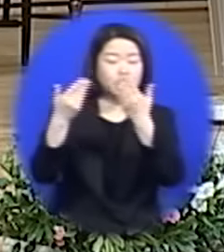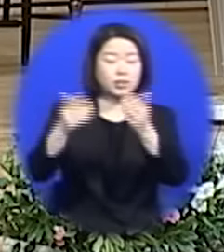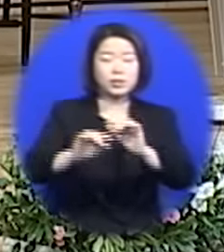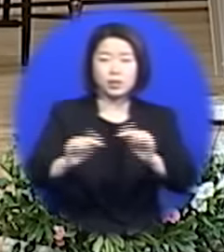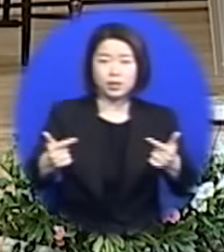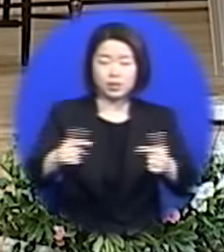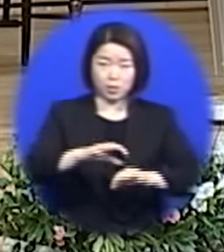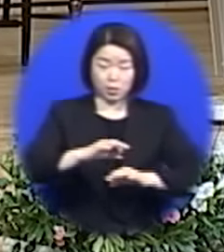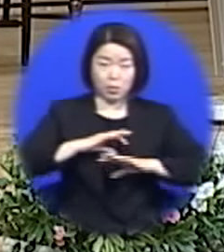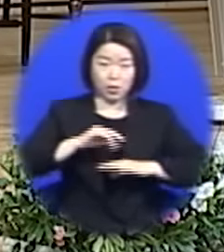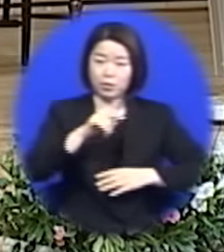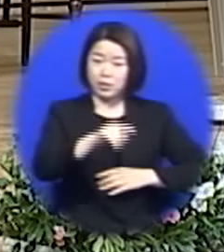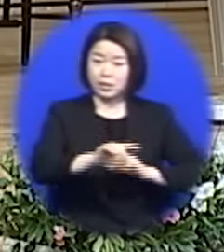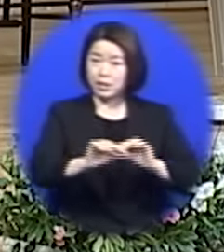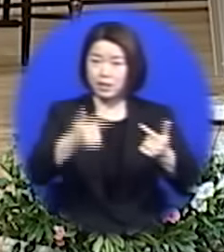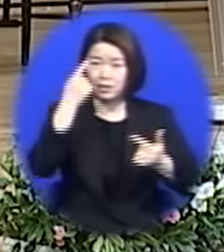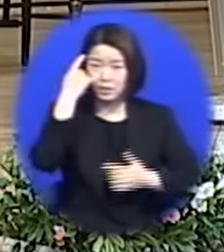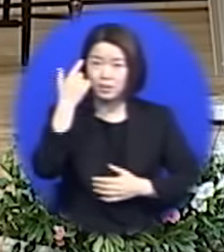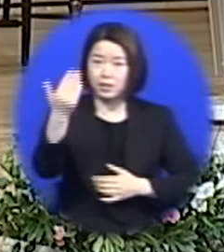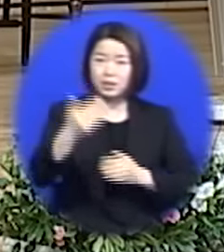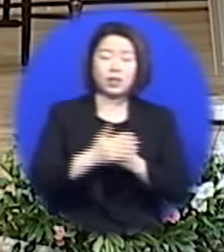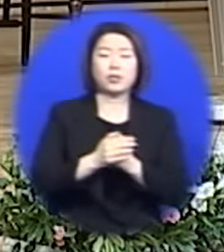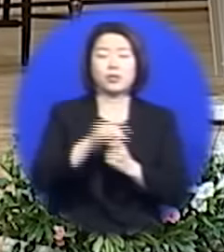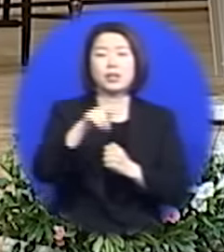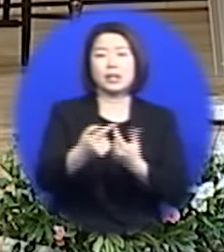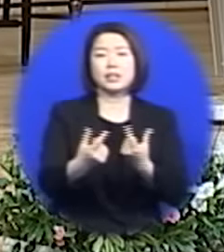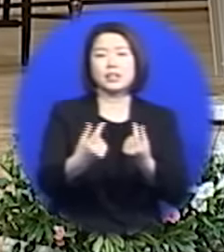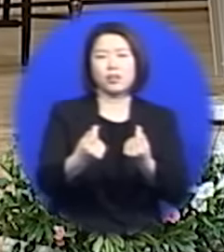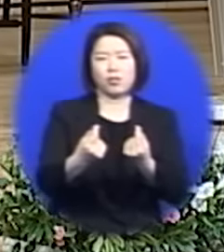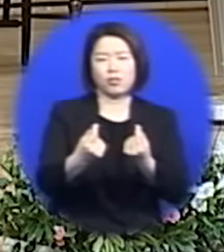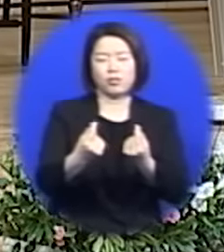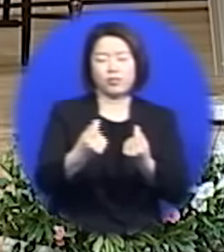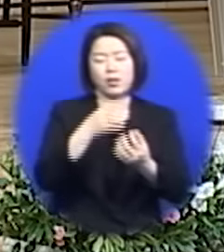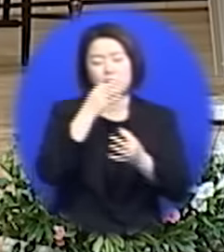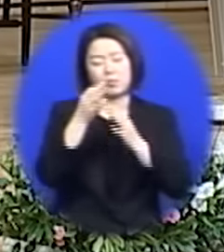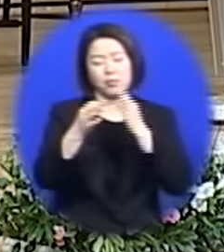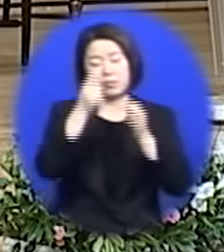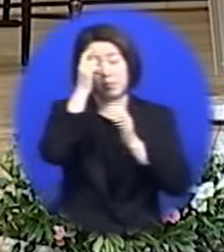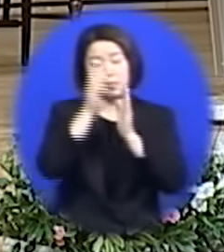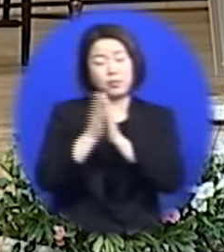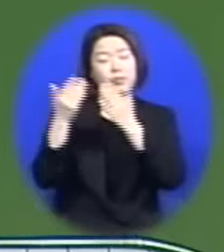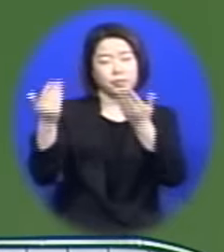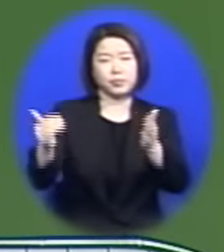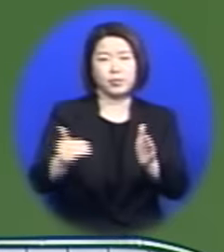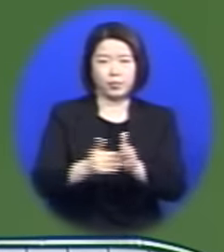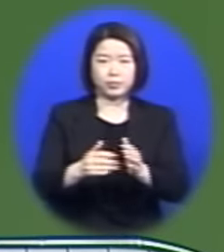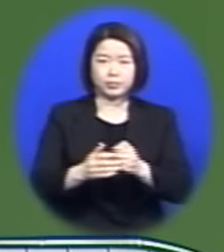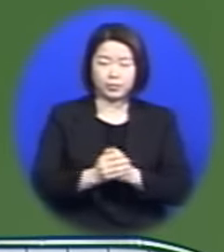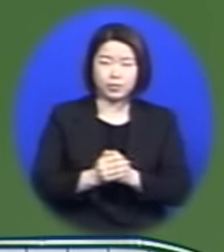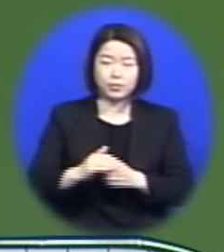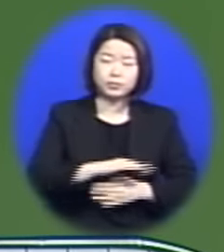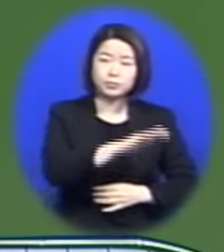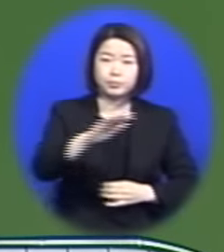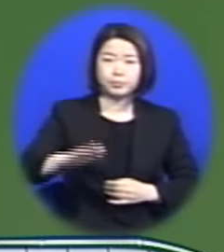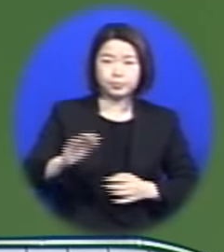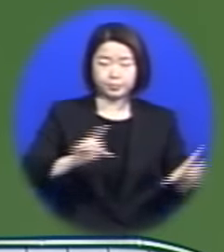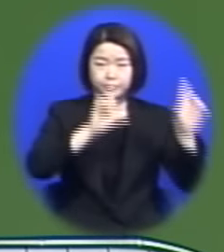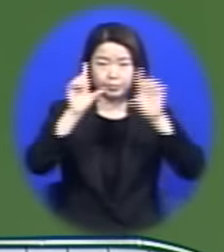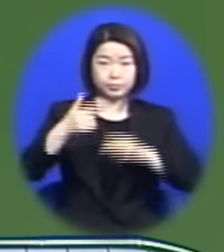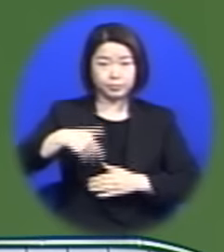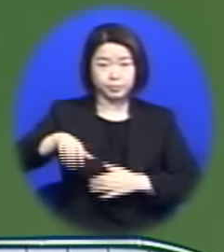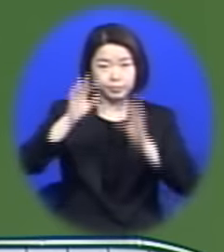건 아니잖아요 그런 기도도 됐습니다 우리가 살아가다 보면 하나님은 정말 살아